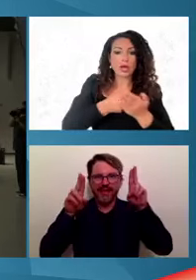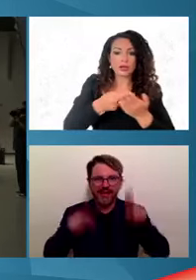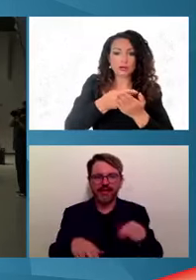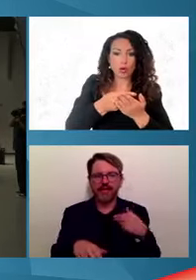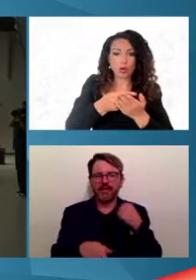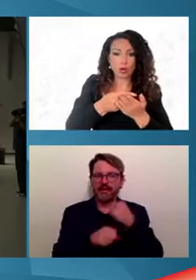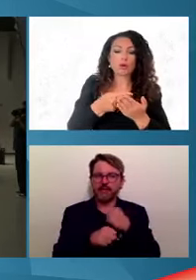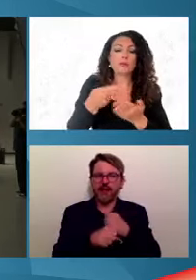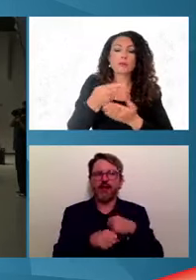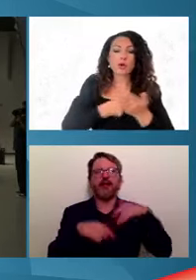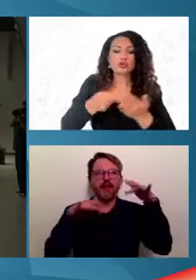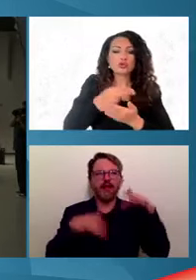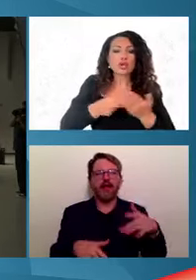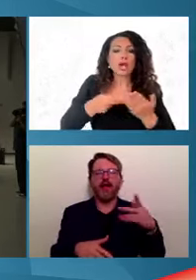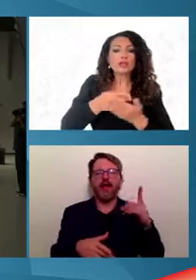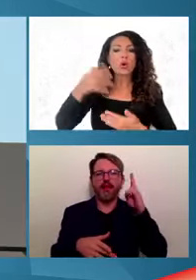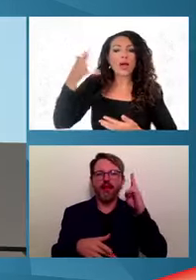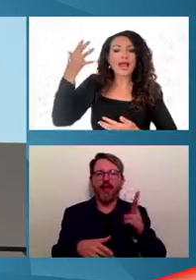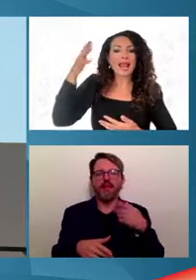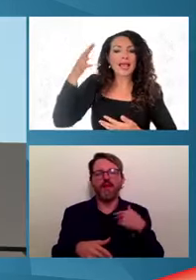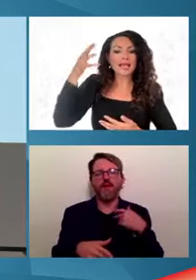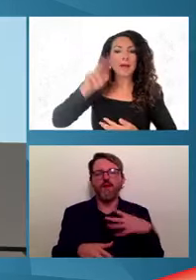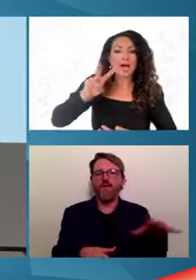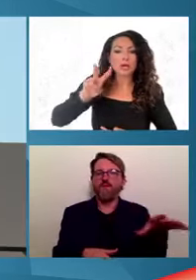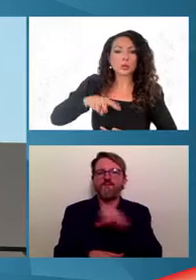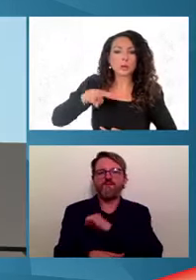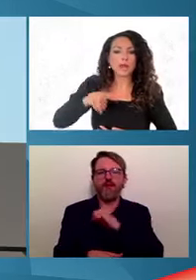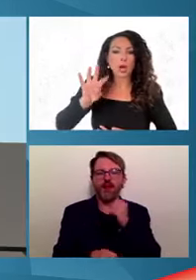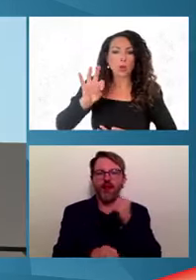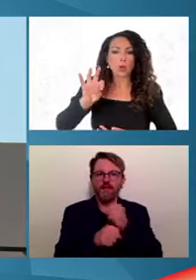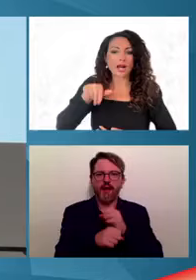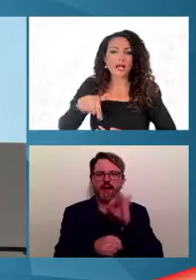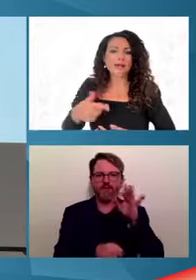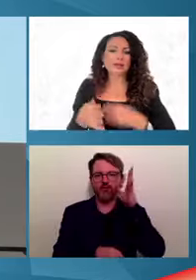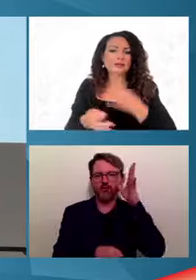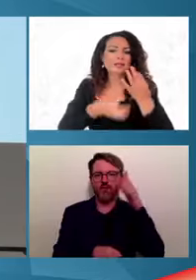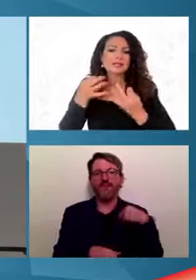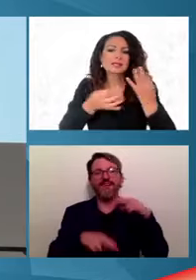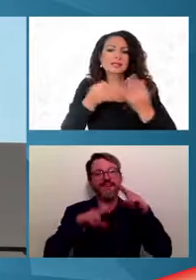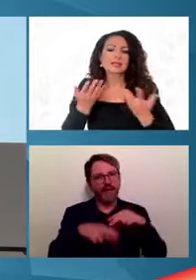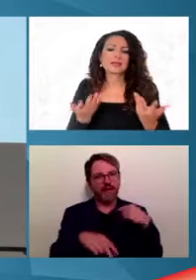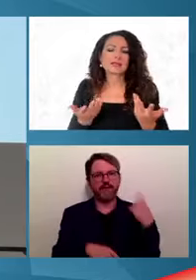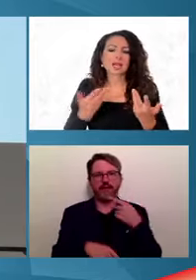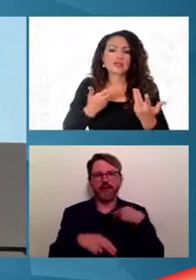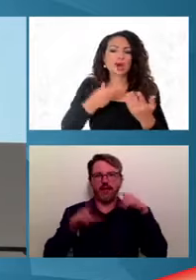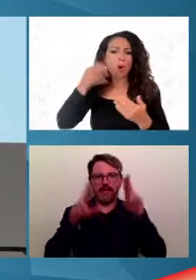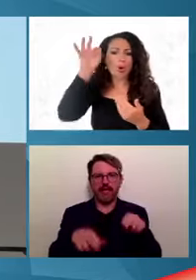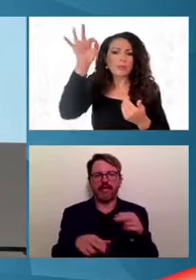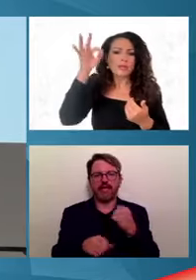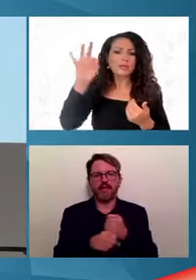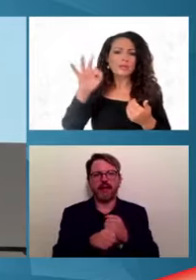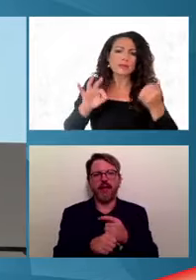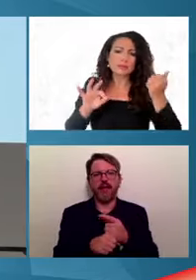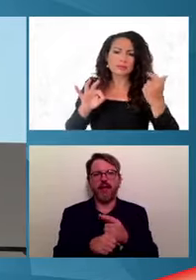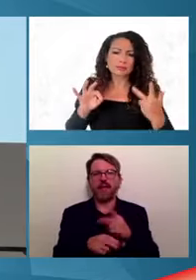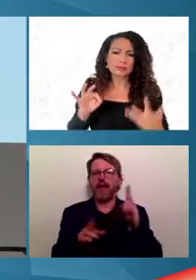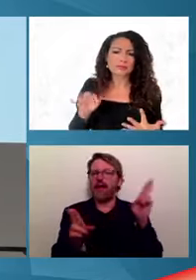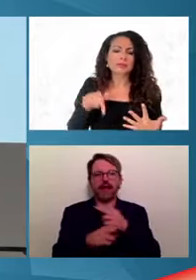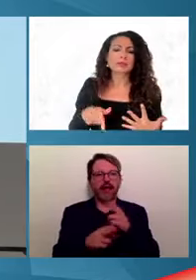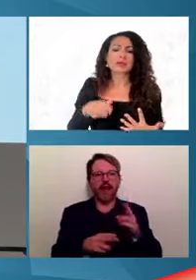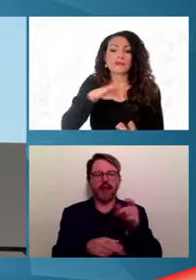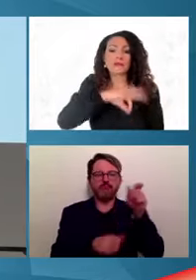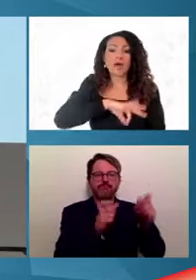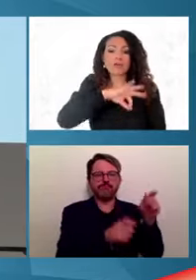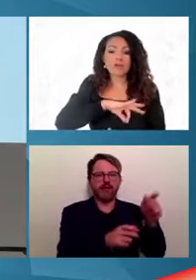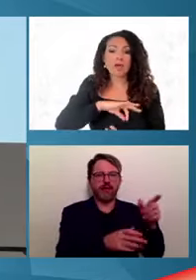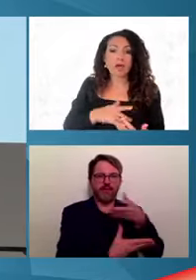und Wettbewerbsvorteile, wenn wir es richtig anstellen. Das wird die Kunst sein. Aber wir dürfen niemanden zurücklassen dabei. Gerade wenn Zeiten